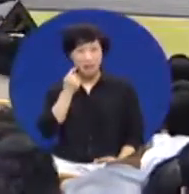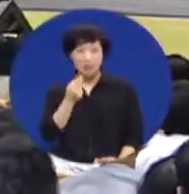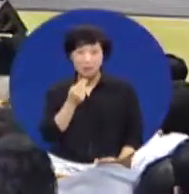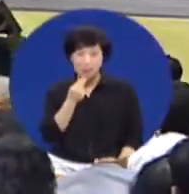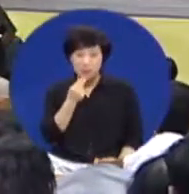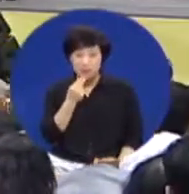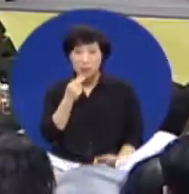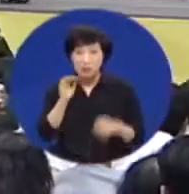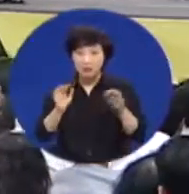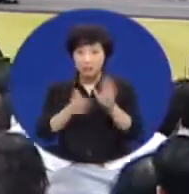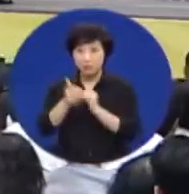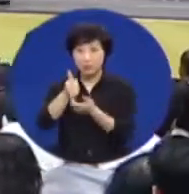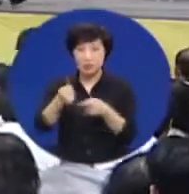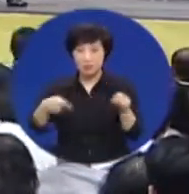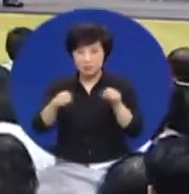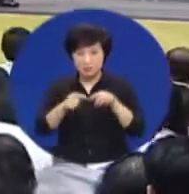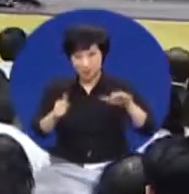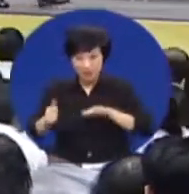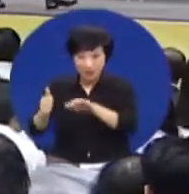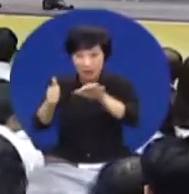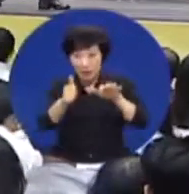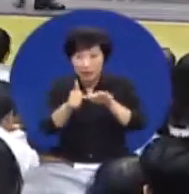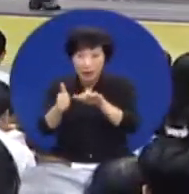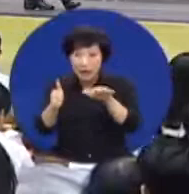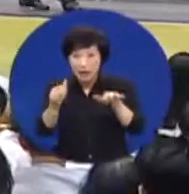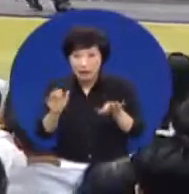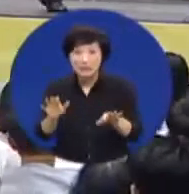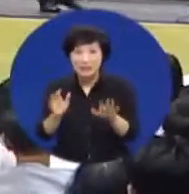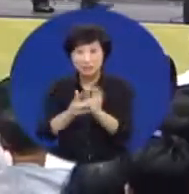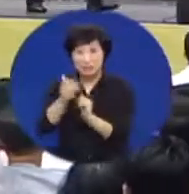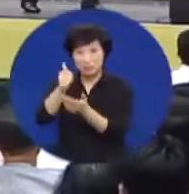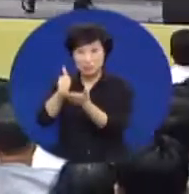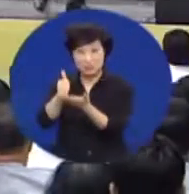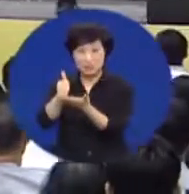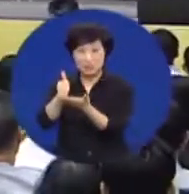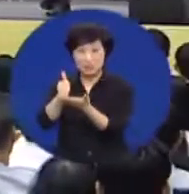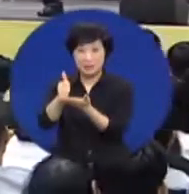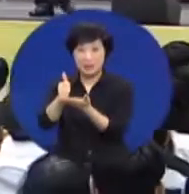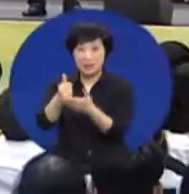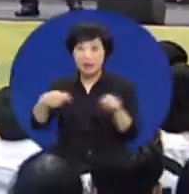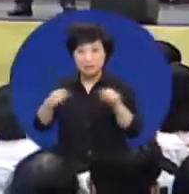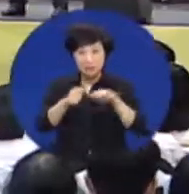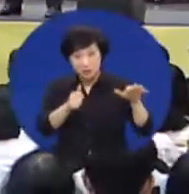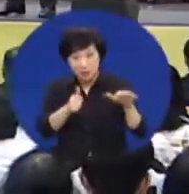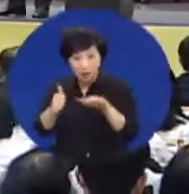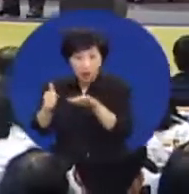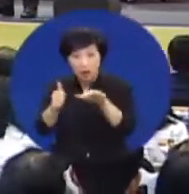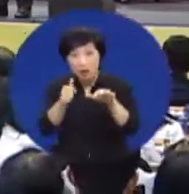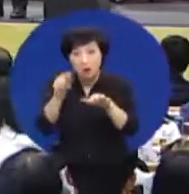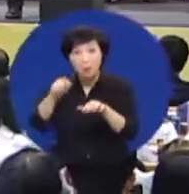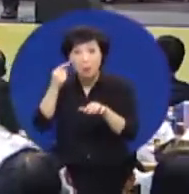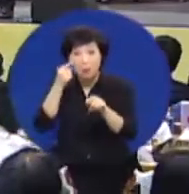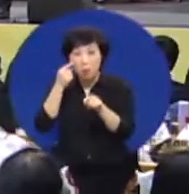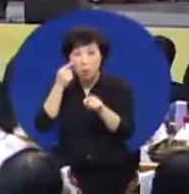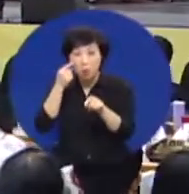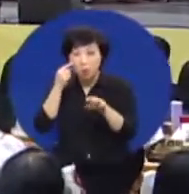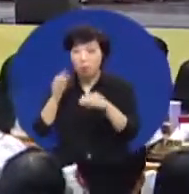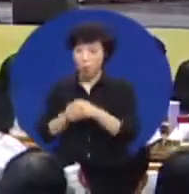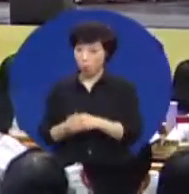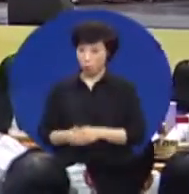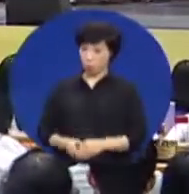다녀. 아, 근데 예수님이 데리고 다니는 곳에 보니까 병